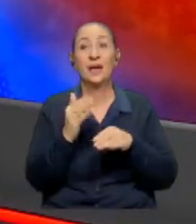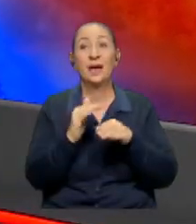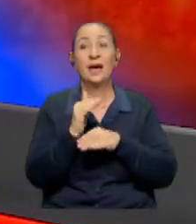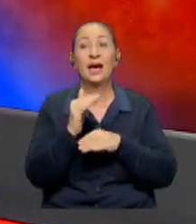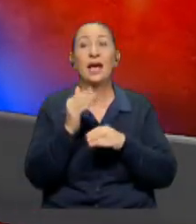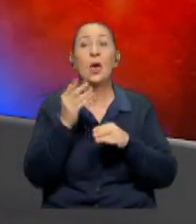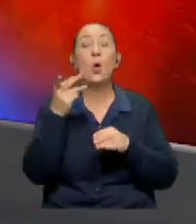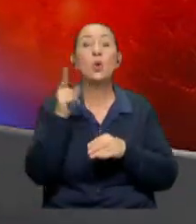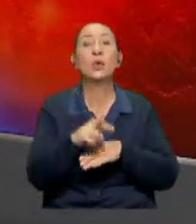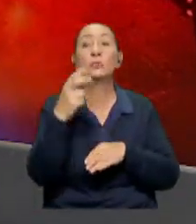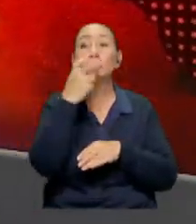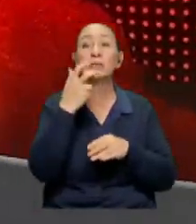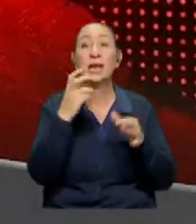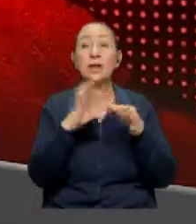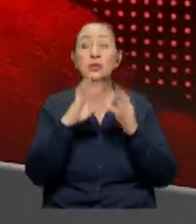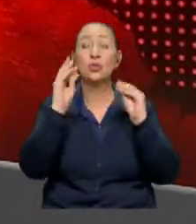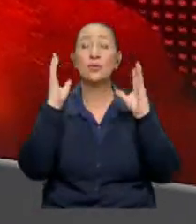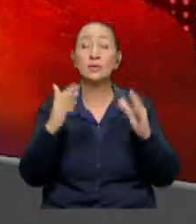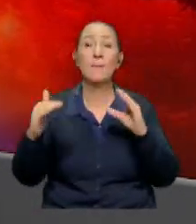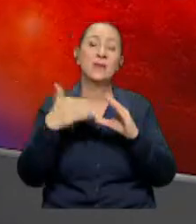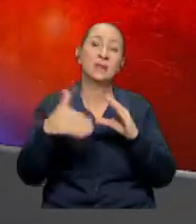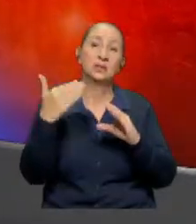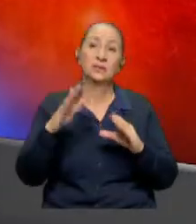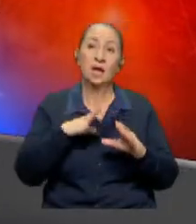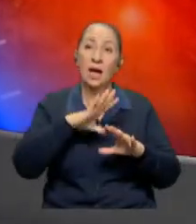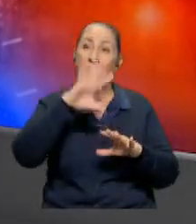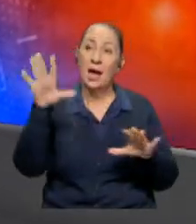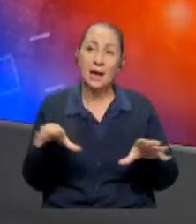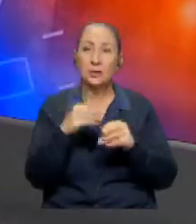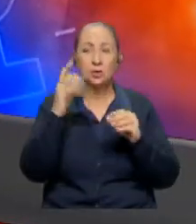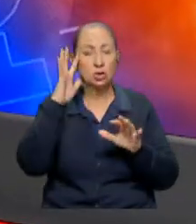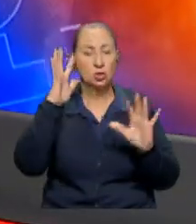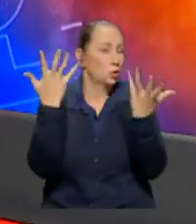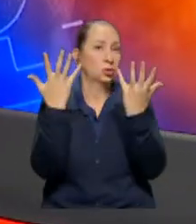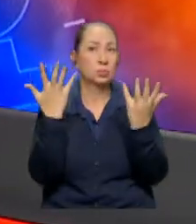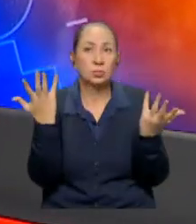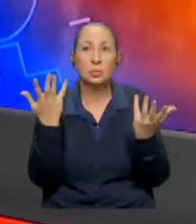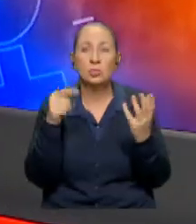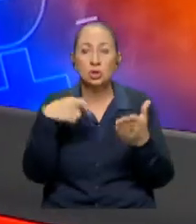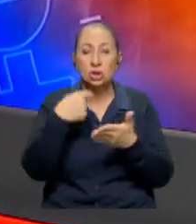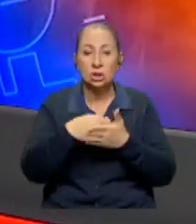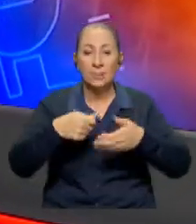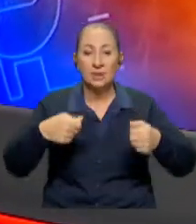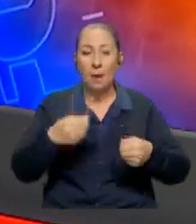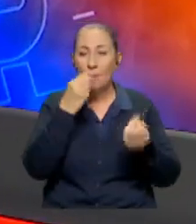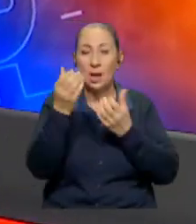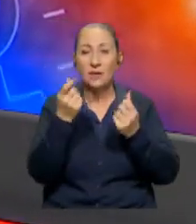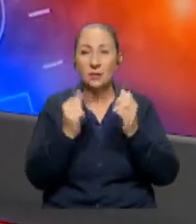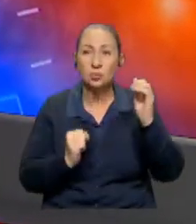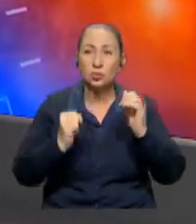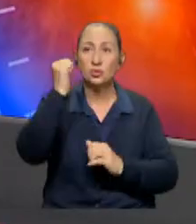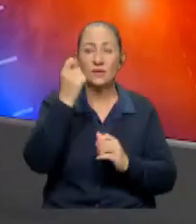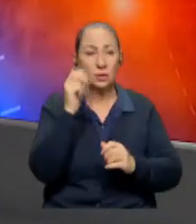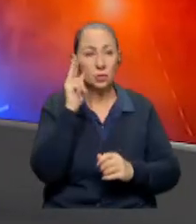hayatını kaybeden, katledilen müzisyenle ilgili çok sayıda mesaj var. Herkes şok olmuş durumda. Bugün çarşı, pazar, market fiyatlar uçmuş,